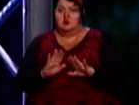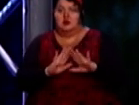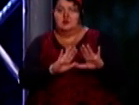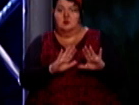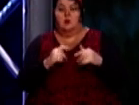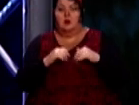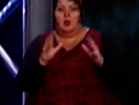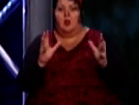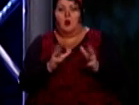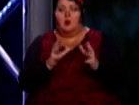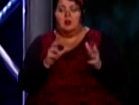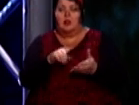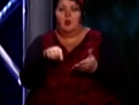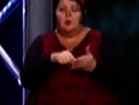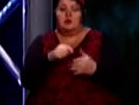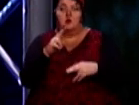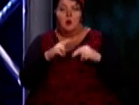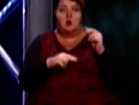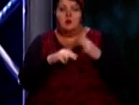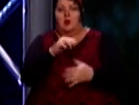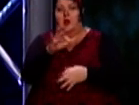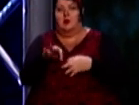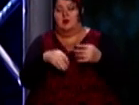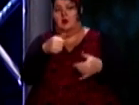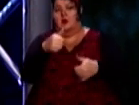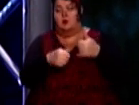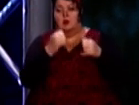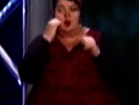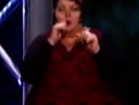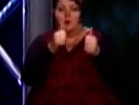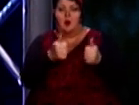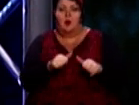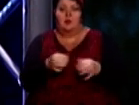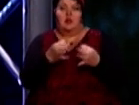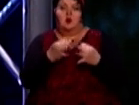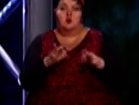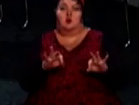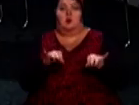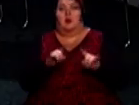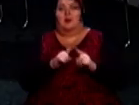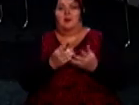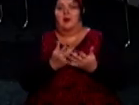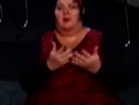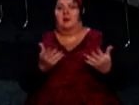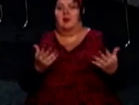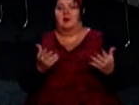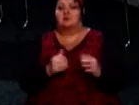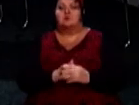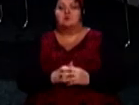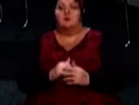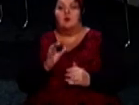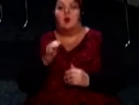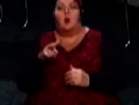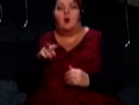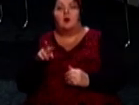Я опікуюсь саме містобудуванням, архітектурою, конкурсами, пам'ятками архітектури, доступністю і так далі. Олю, ви маєте